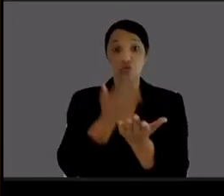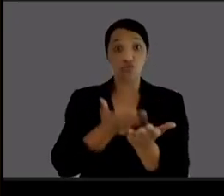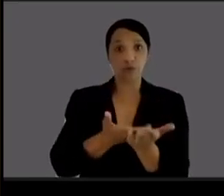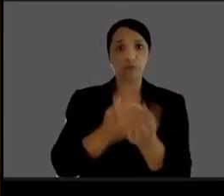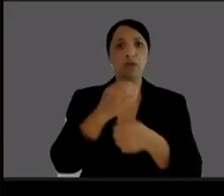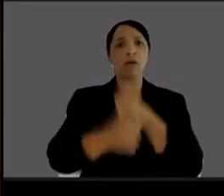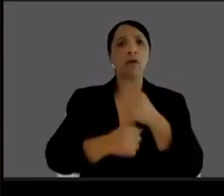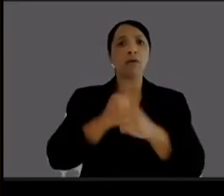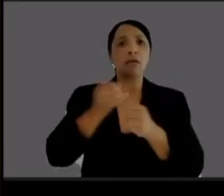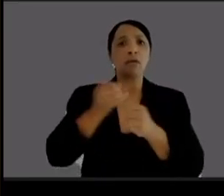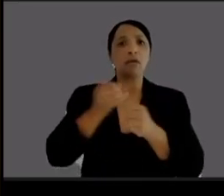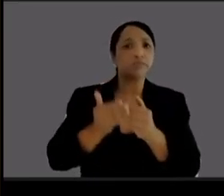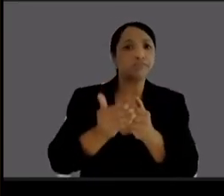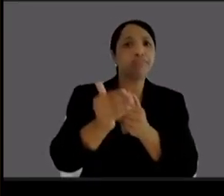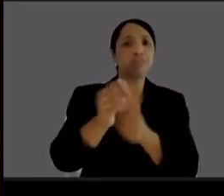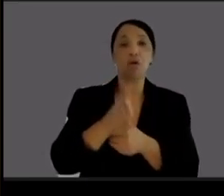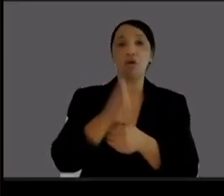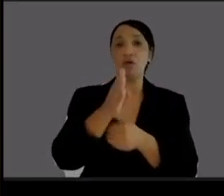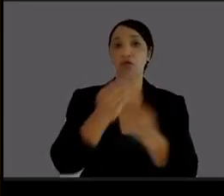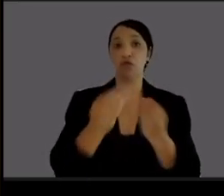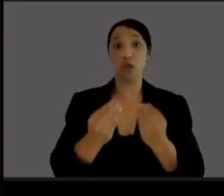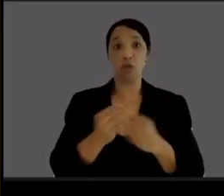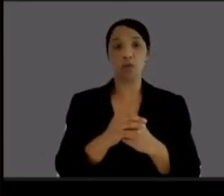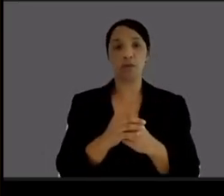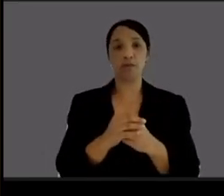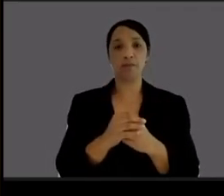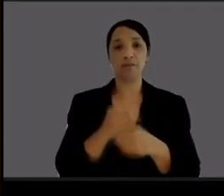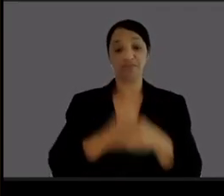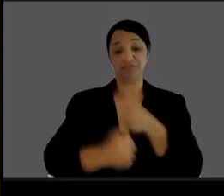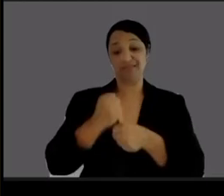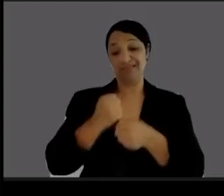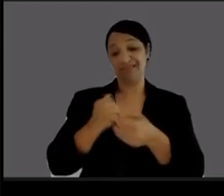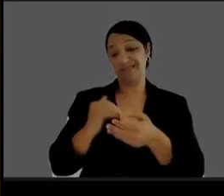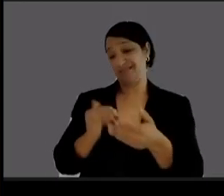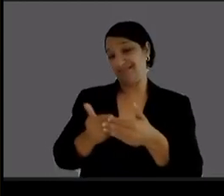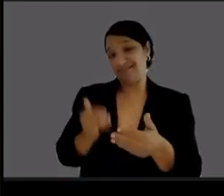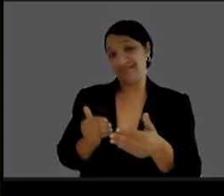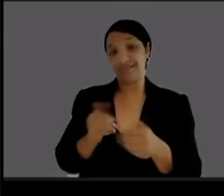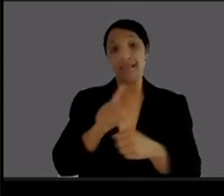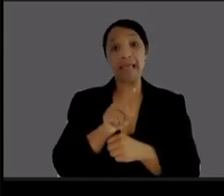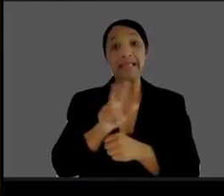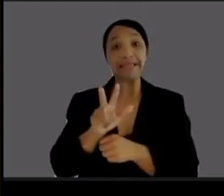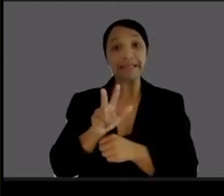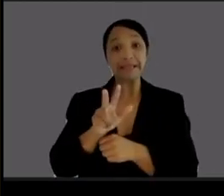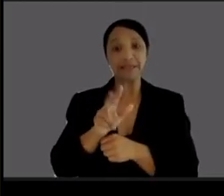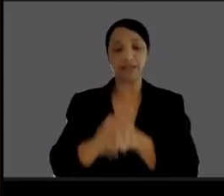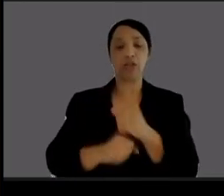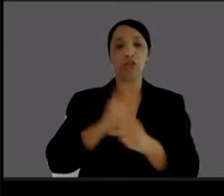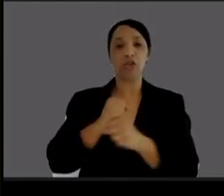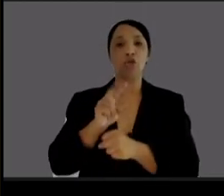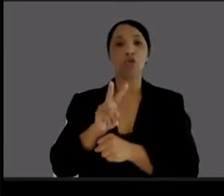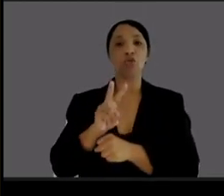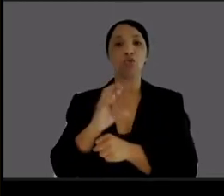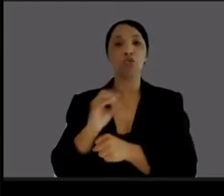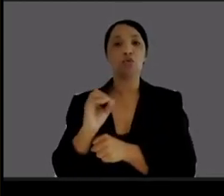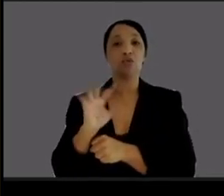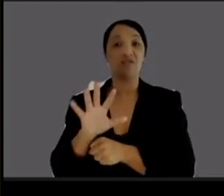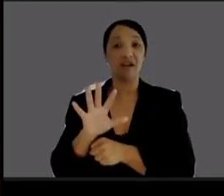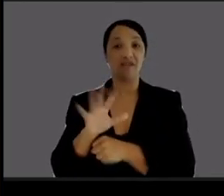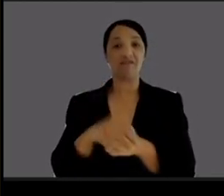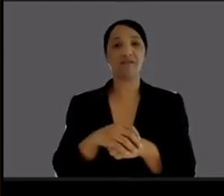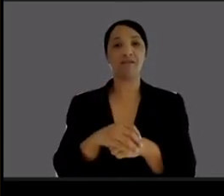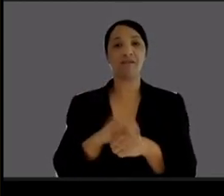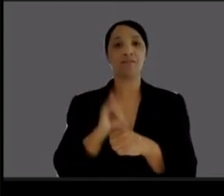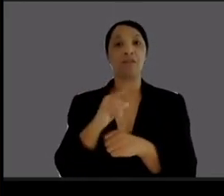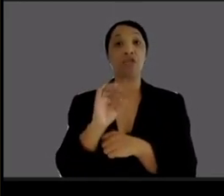そして韓国というものを受けていきたいと思います18年前2005年igfがえ